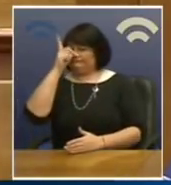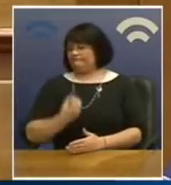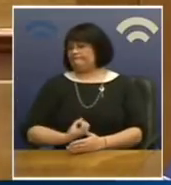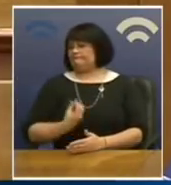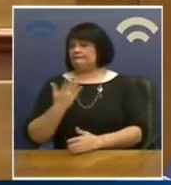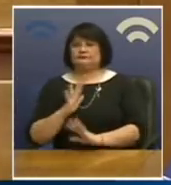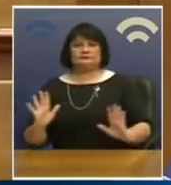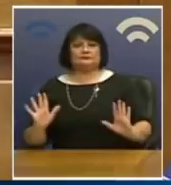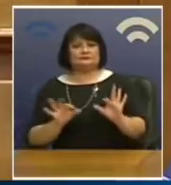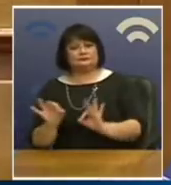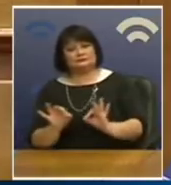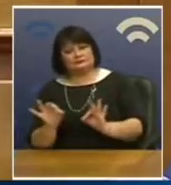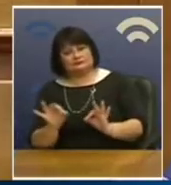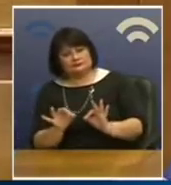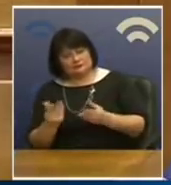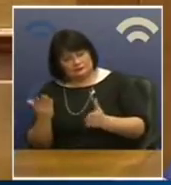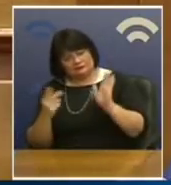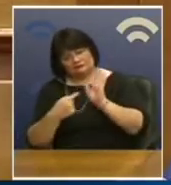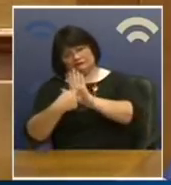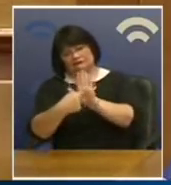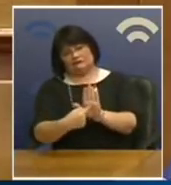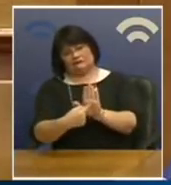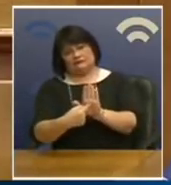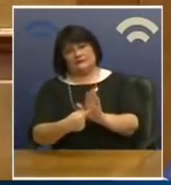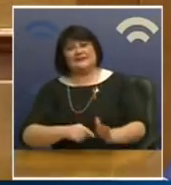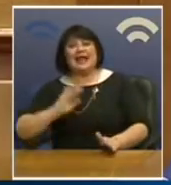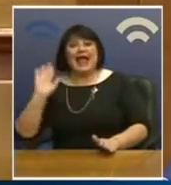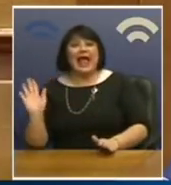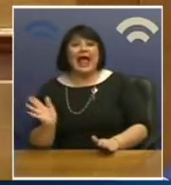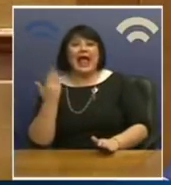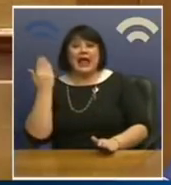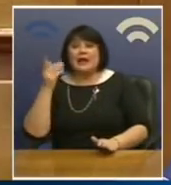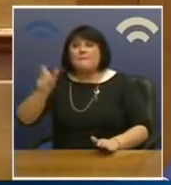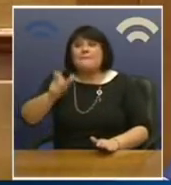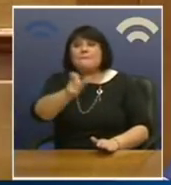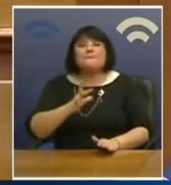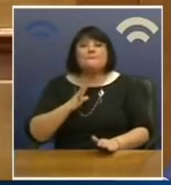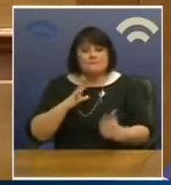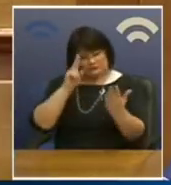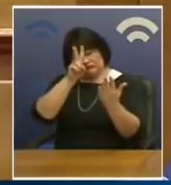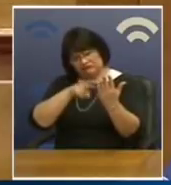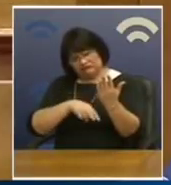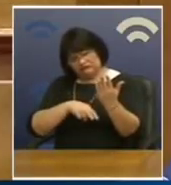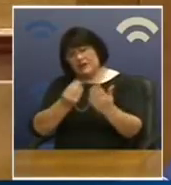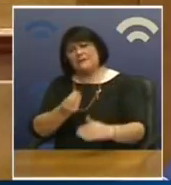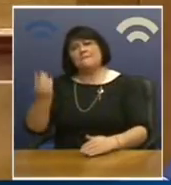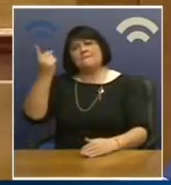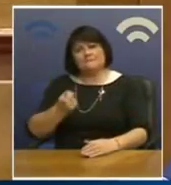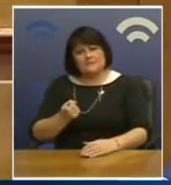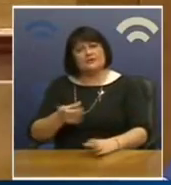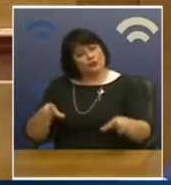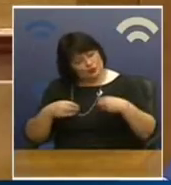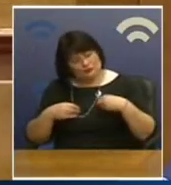Ένα σχέδιο που είμαστε βέβαιοι πως αν το θέταμε στην κρίση των πολιτών, στη μεγάλη τους πλειοψηφία θα το